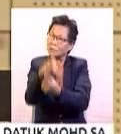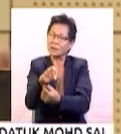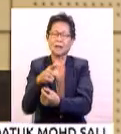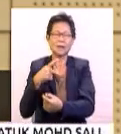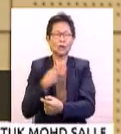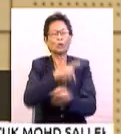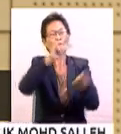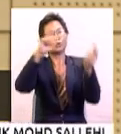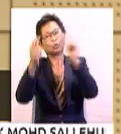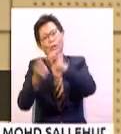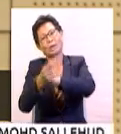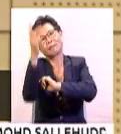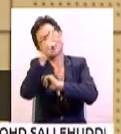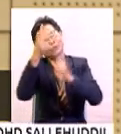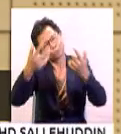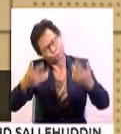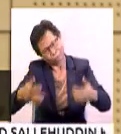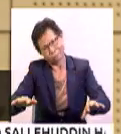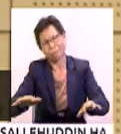Kita dah tukar kerajaan.